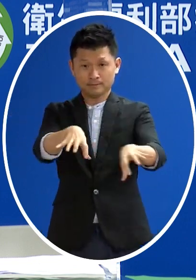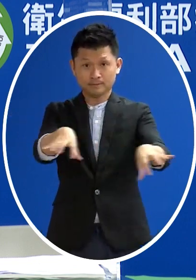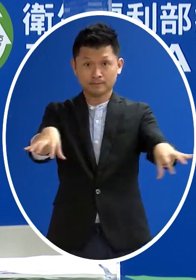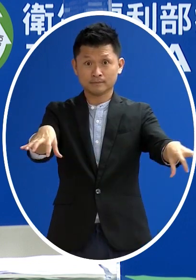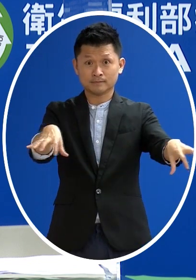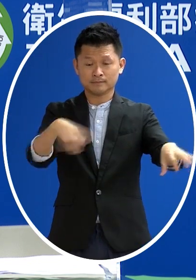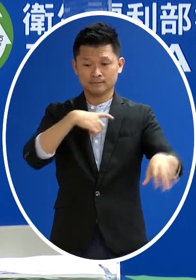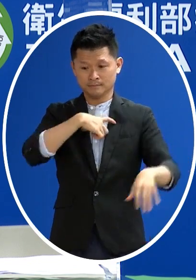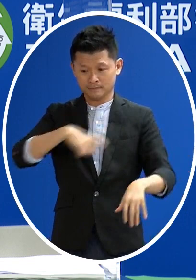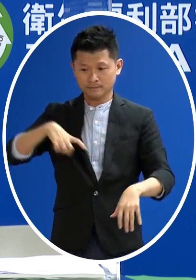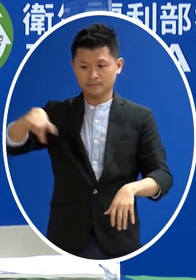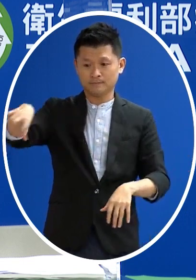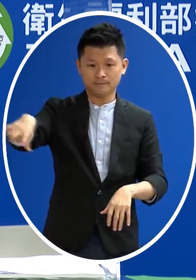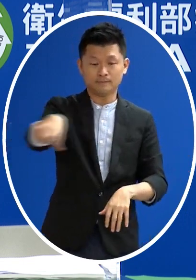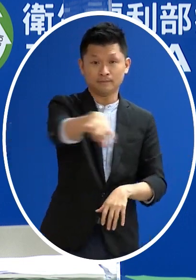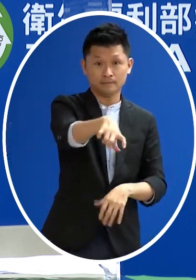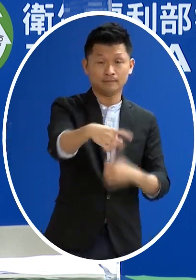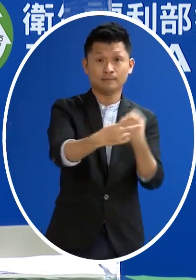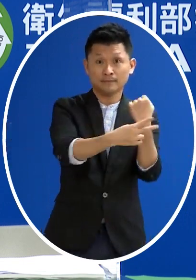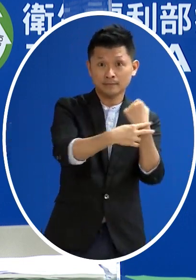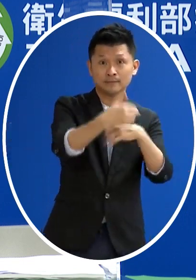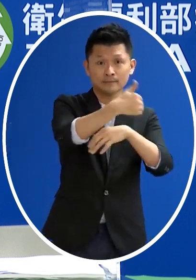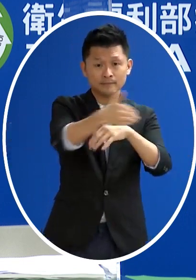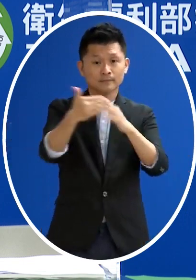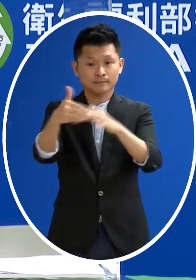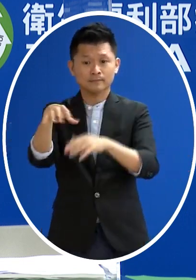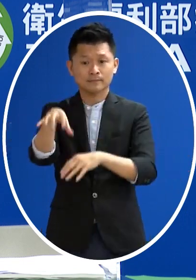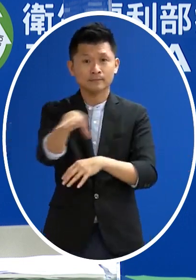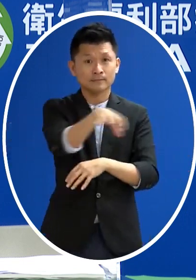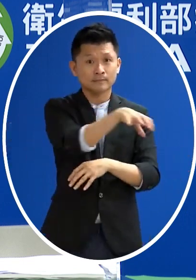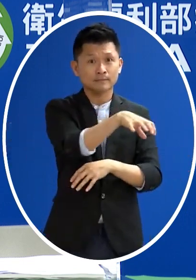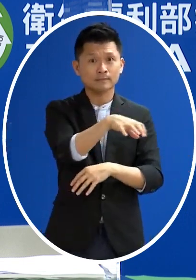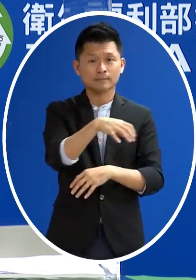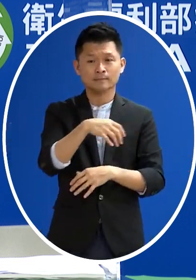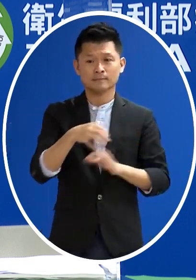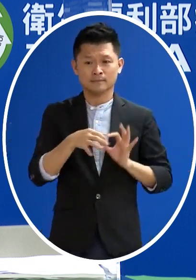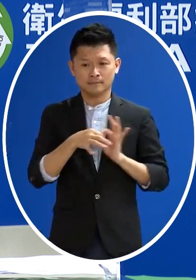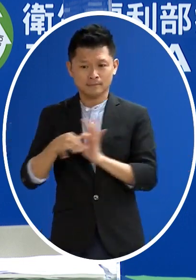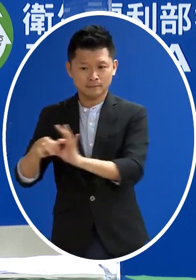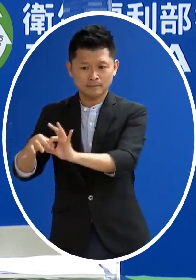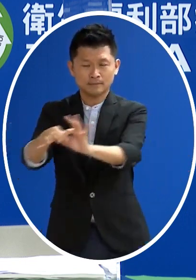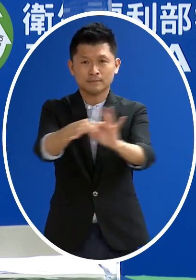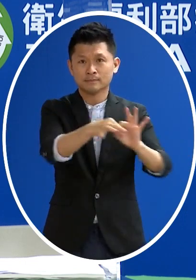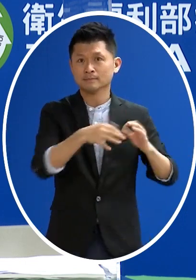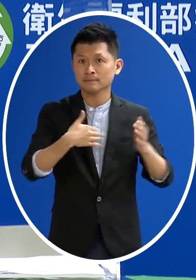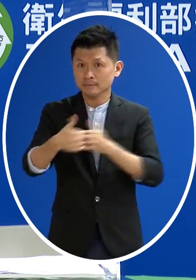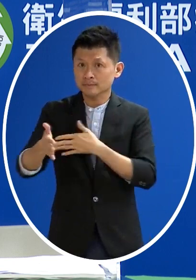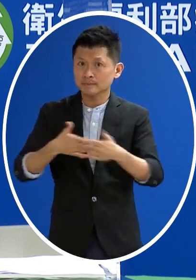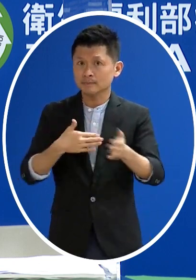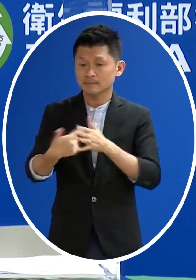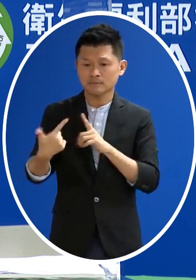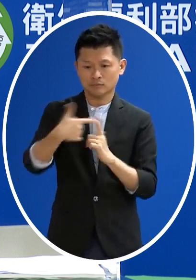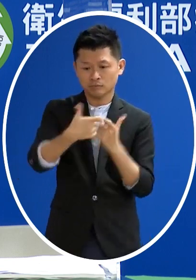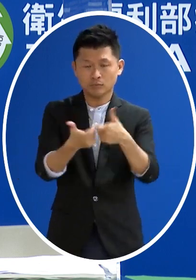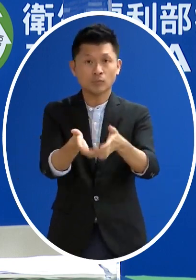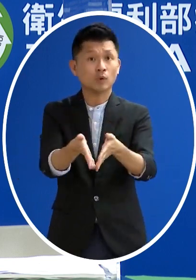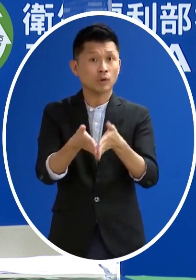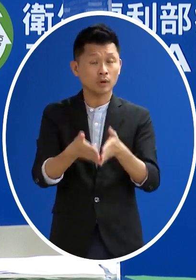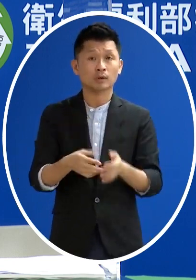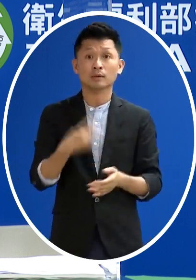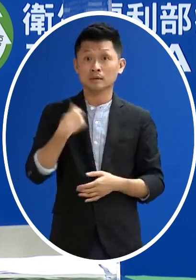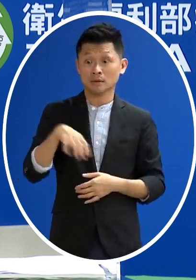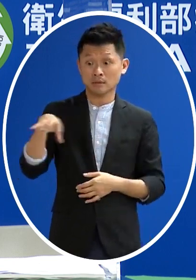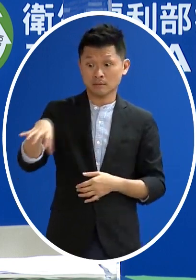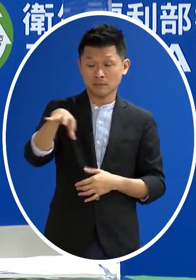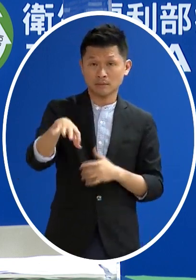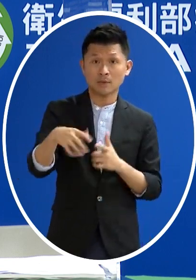的里乡镇市区到里的这样一个都要密切的合作了那每个地方当然会因地